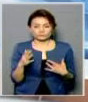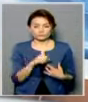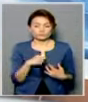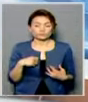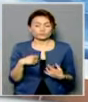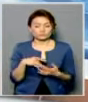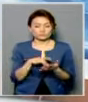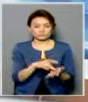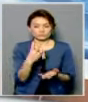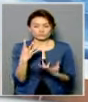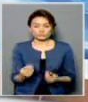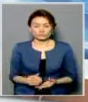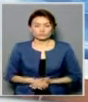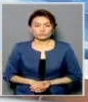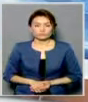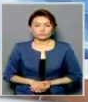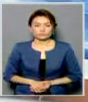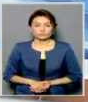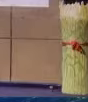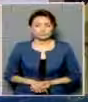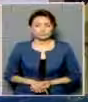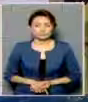тур продлится 4 дня.